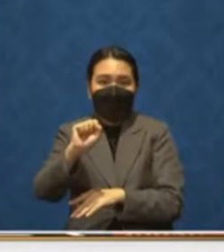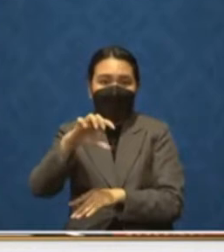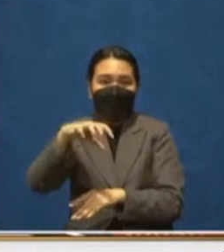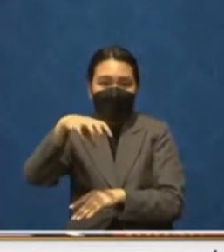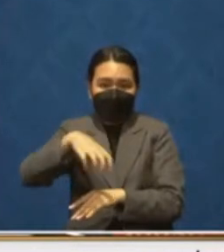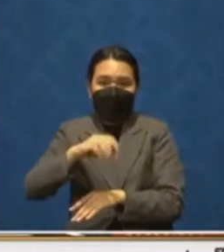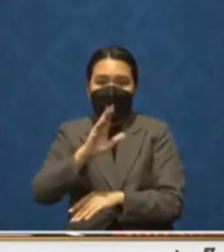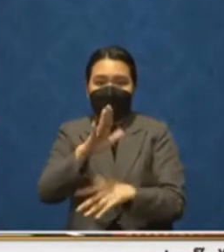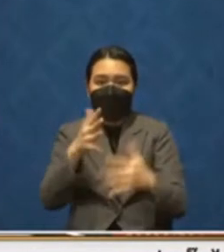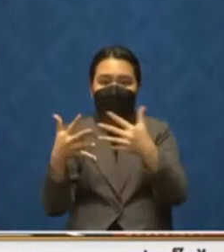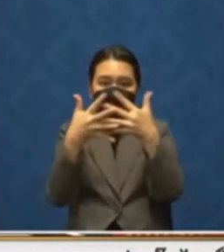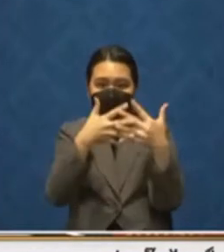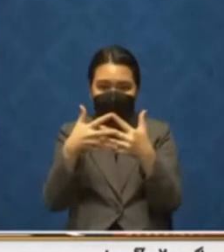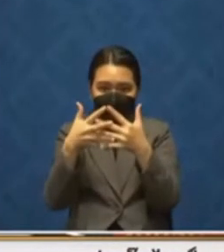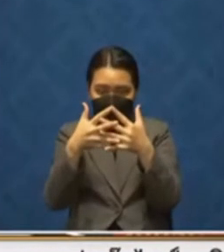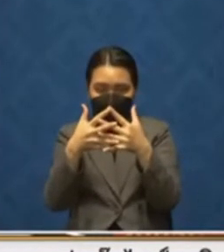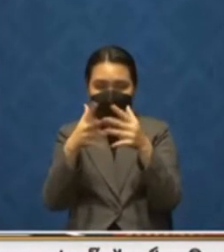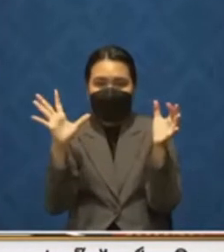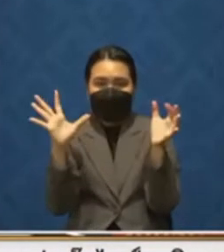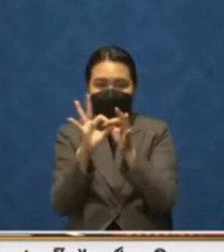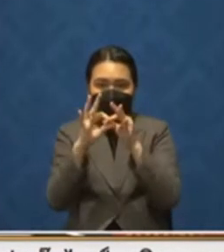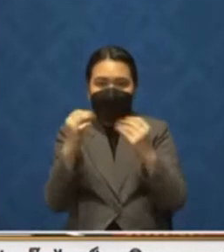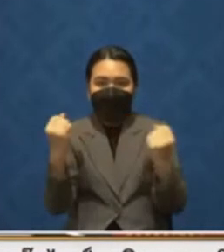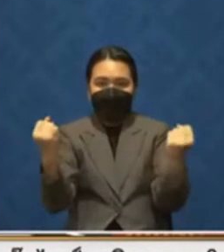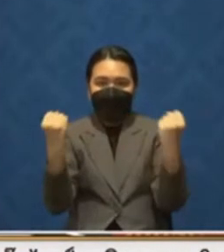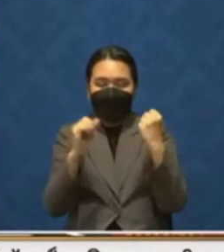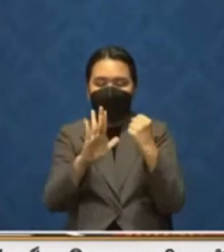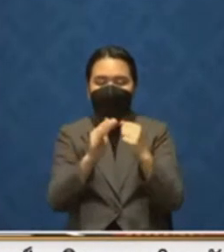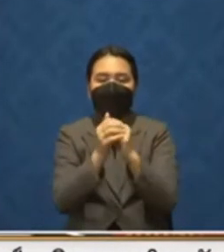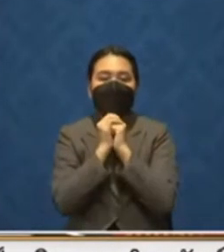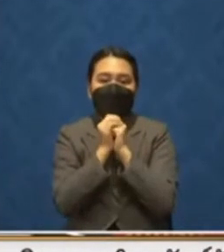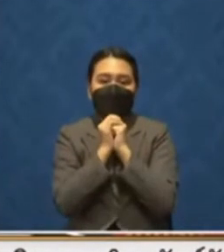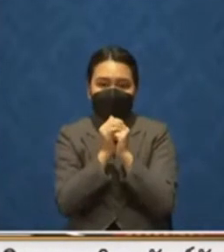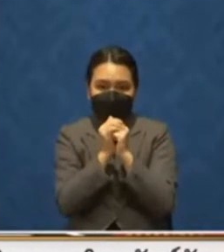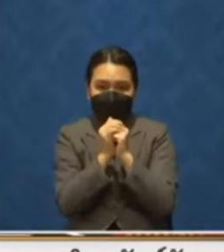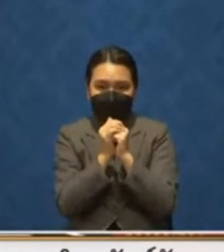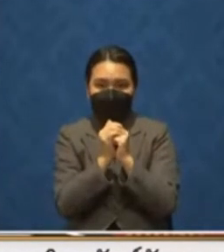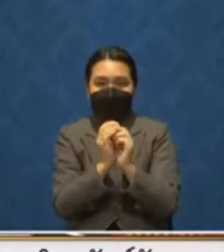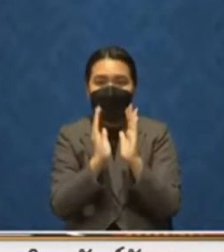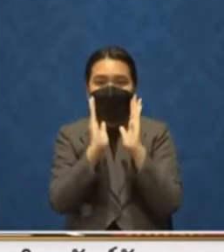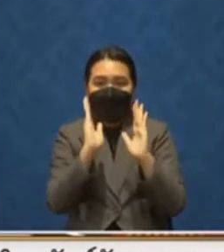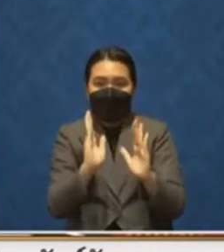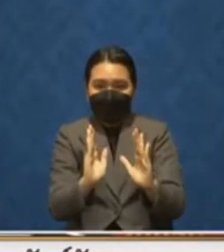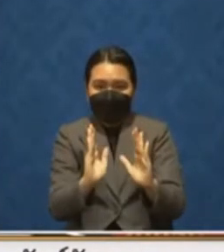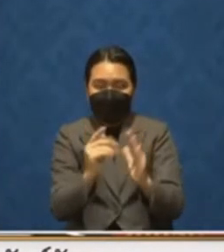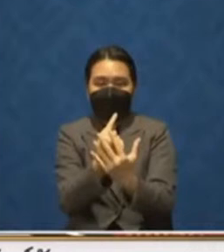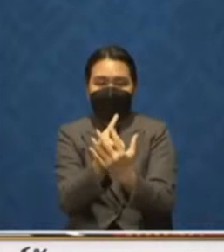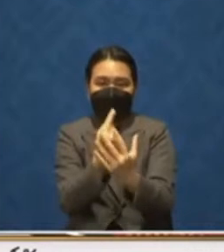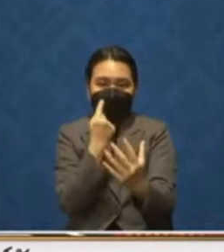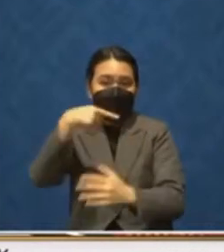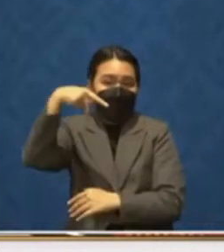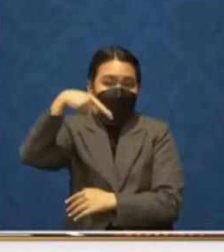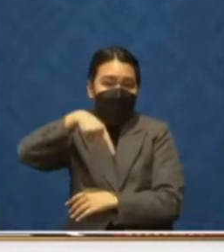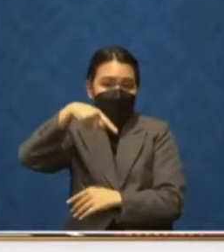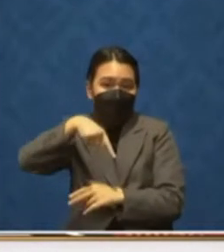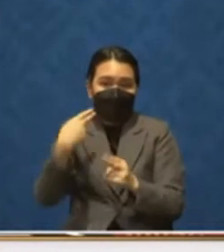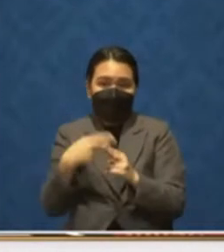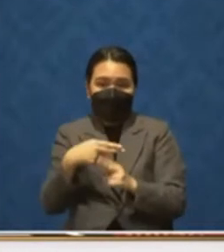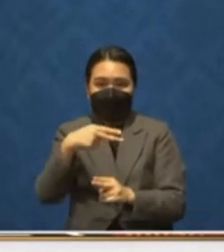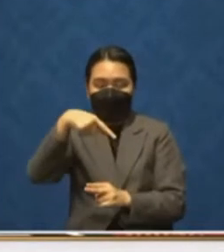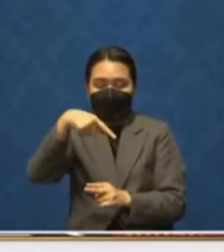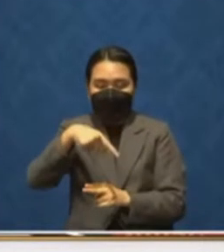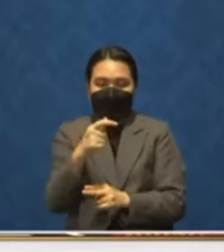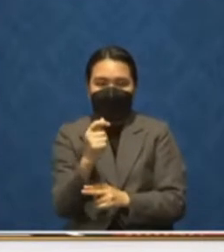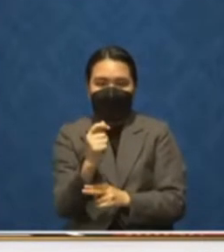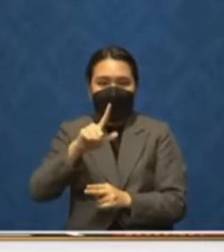ต่อประเทศจีนสิ่งที่เกิดขึ้นและผู้แทนพิเศษของเราคนนี้คุณพอลีนเคยทาเจ้า